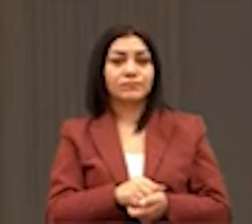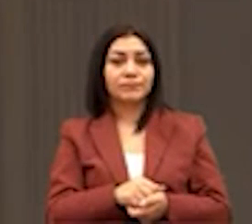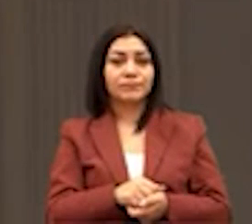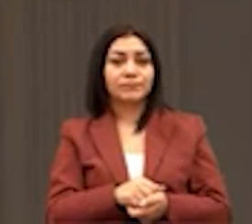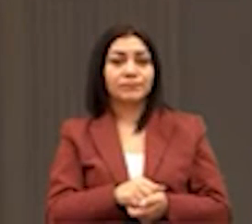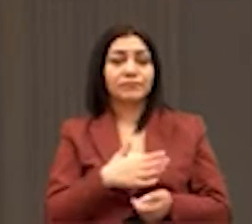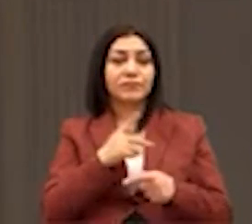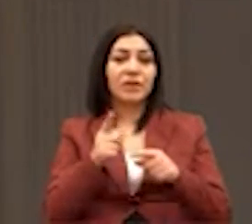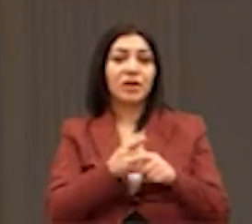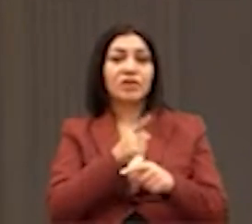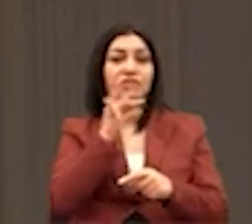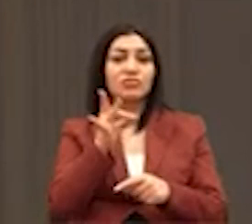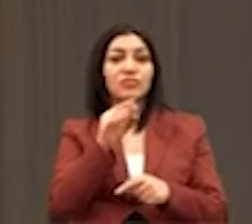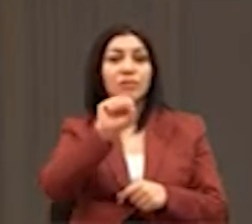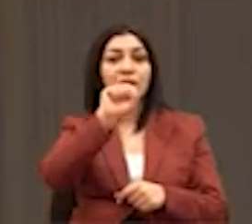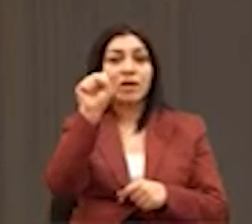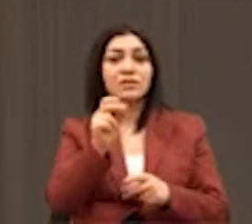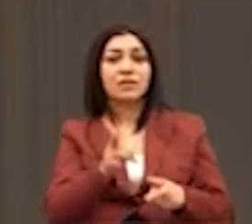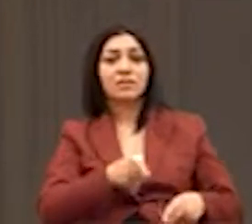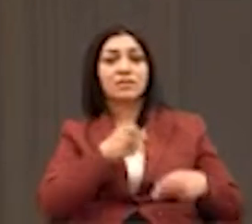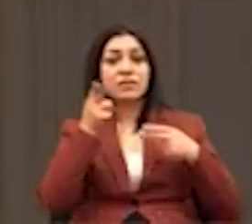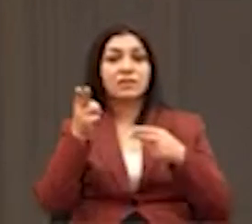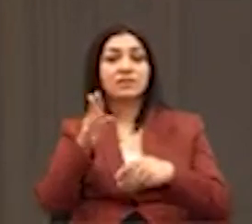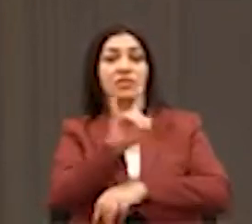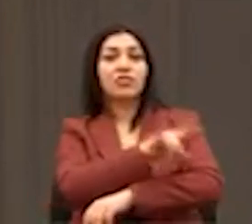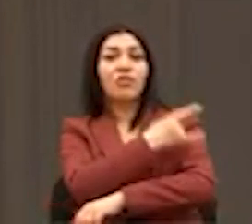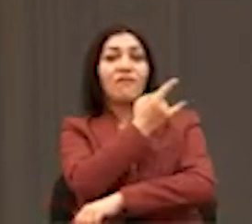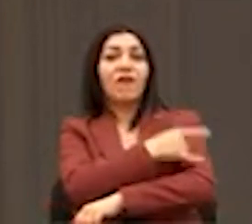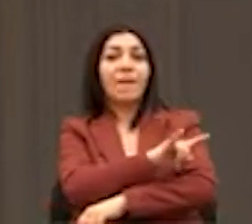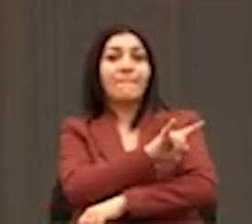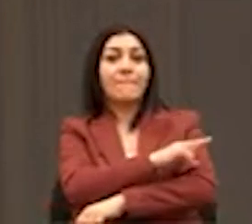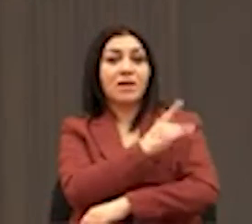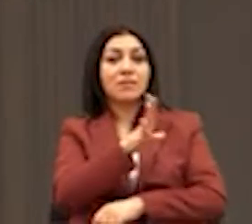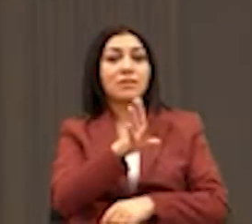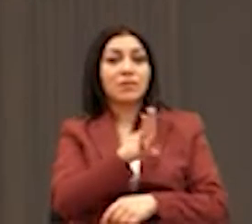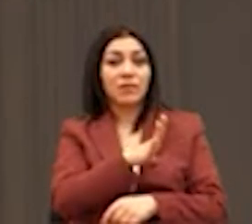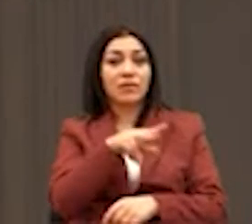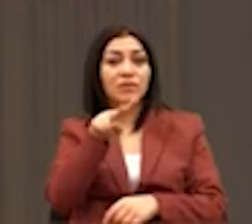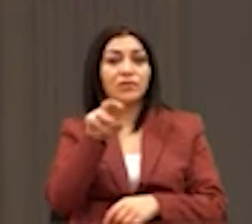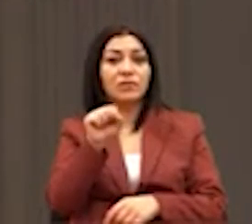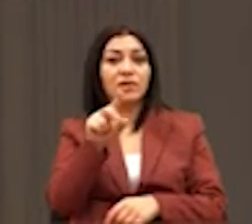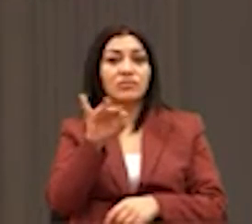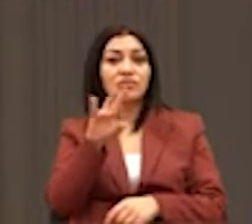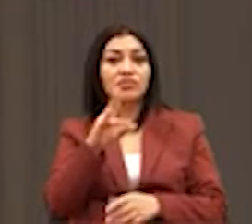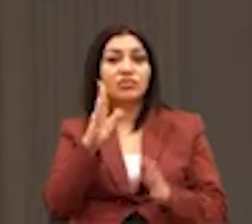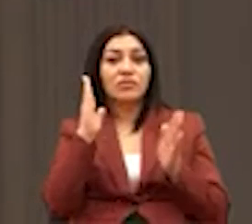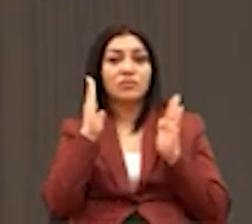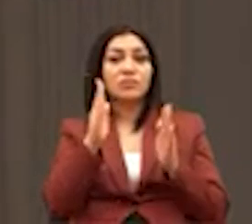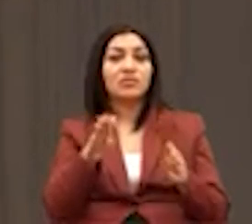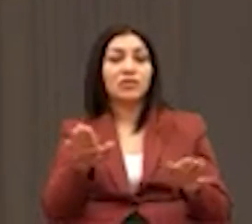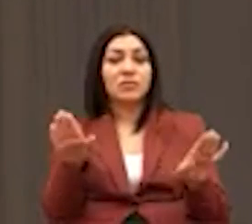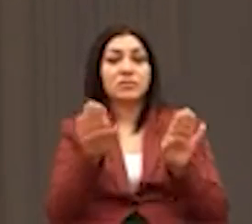Ես առաջին անգամ Արցախ գնացել եմ Կիրովաբաթով, Լաչինի միջանցքը չի գործել,